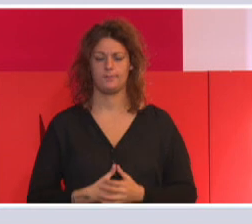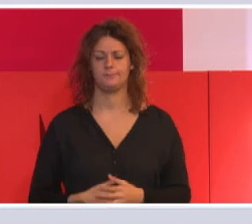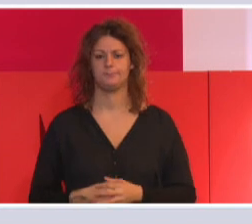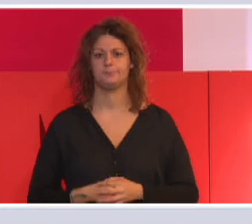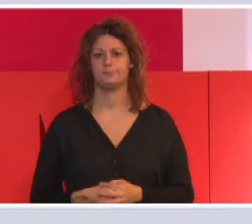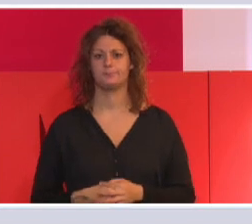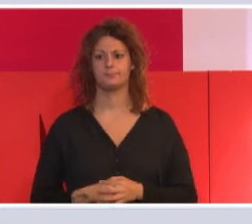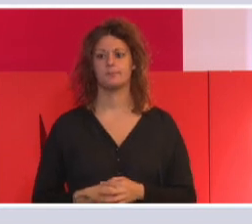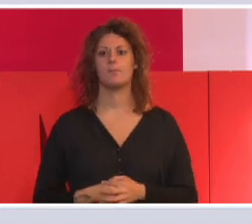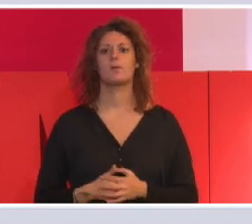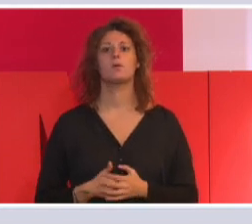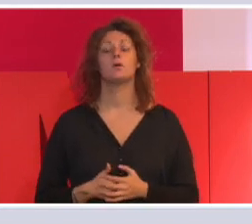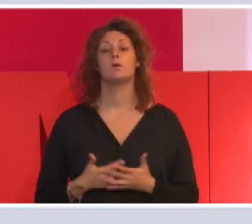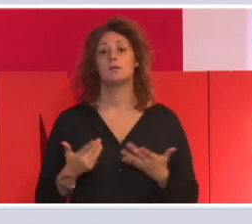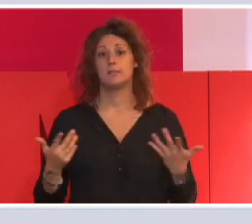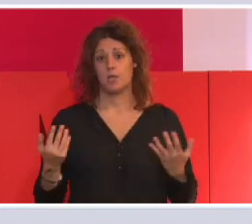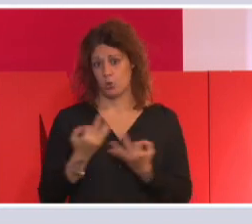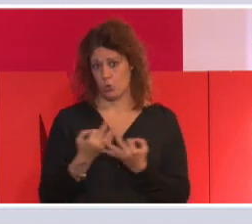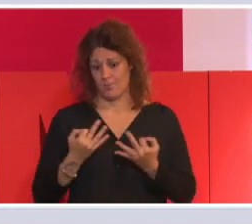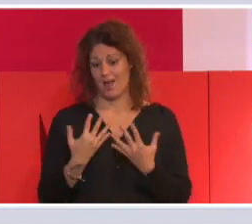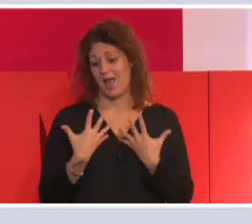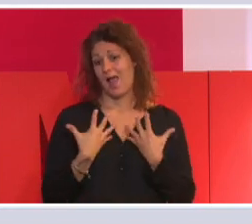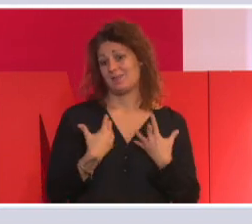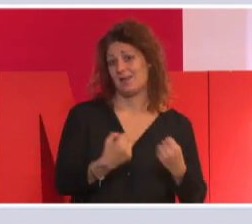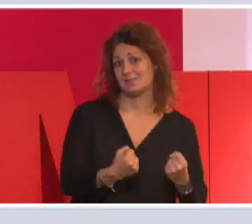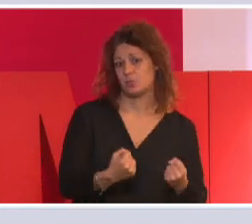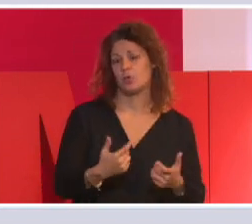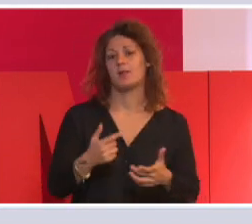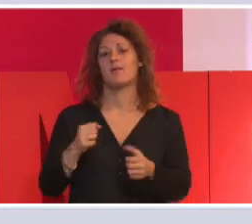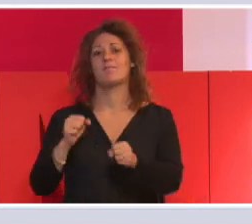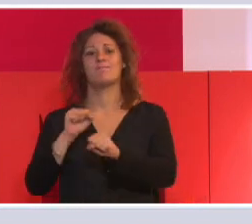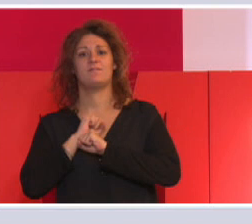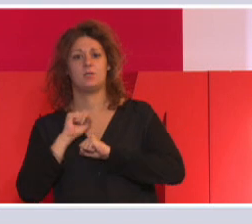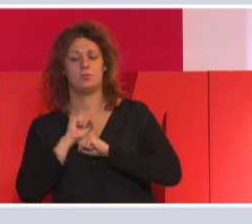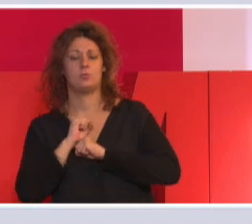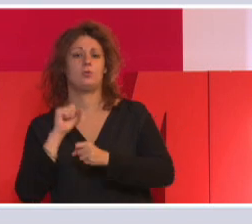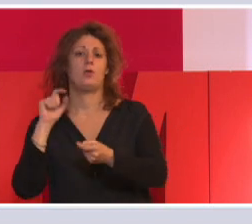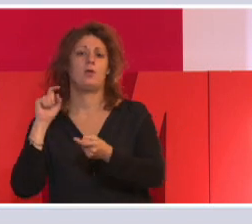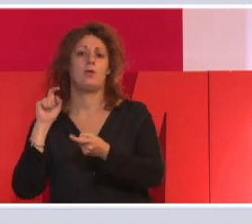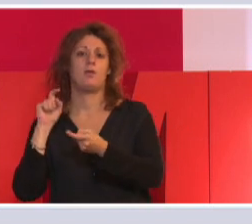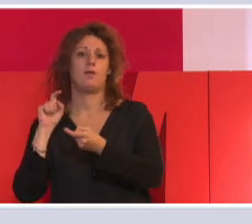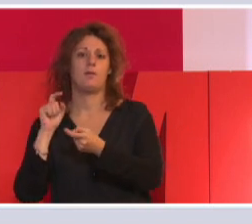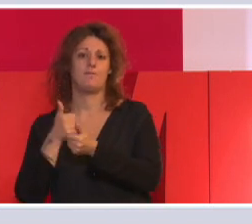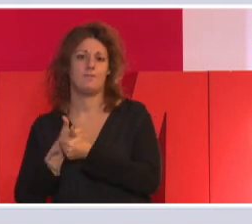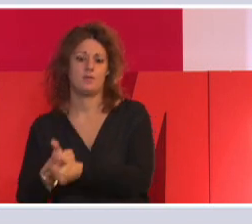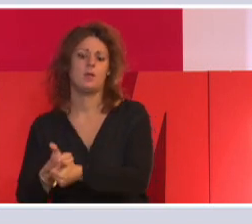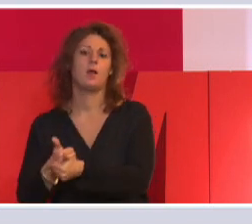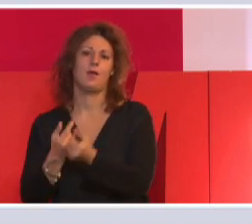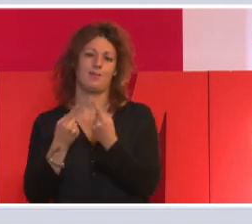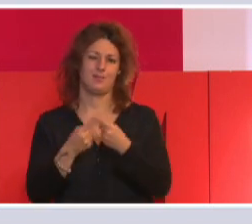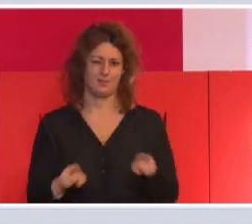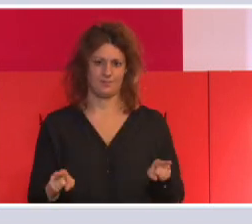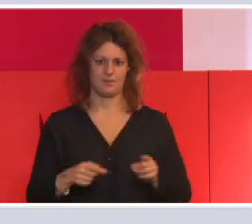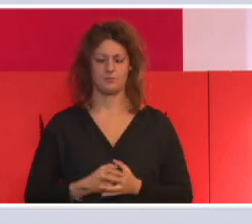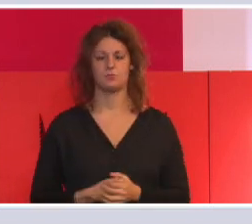conto è l'attrazione un conte la fiducia la fedeltà di questo abbiamo visto diversi esempi se dovessi